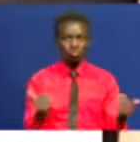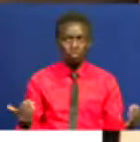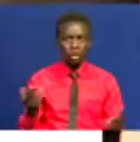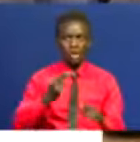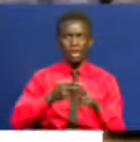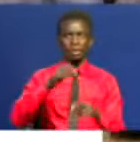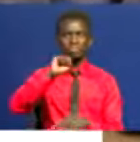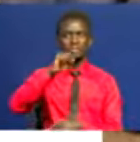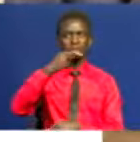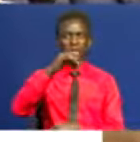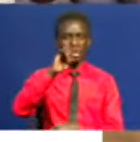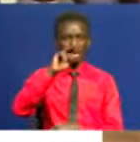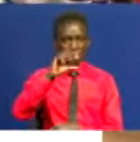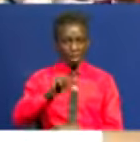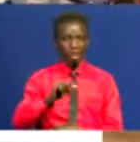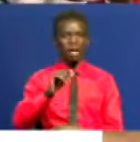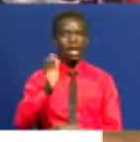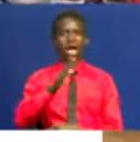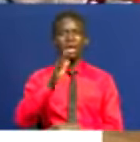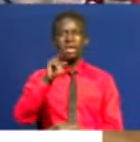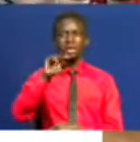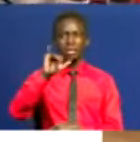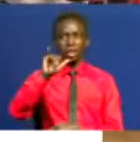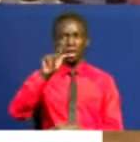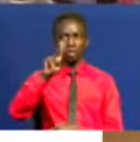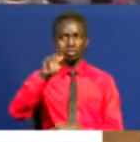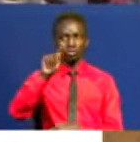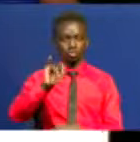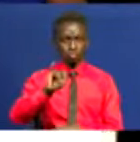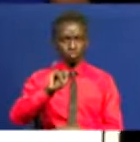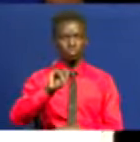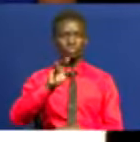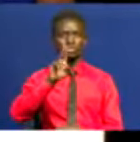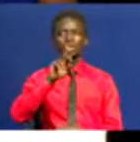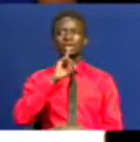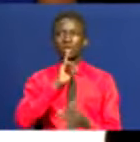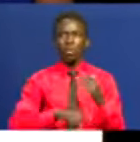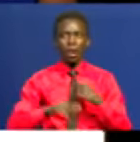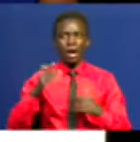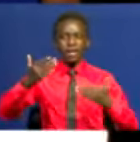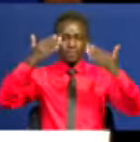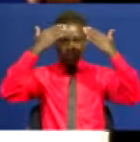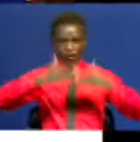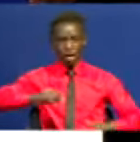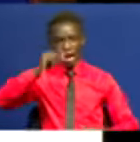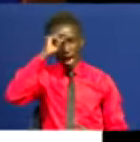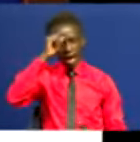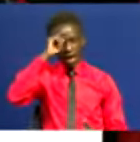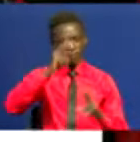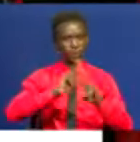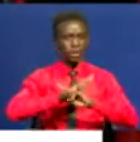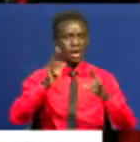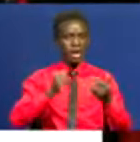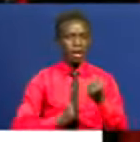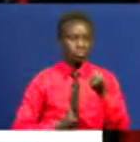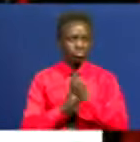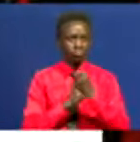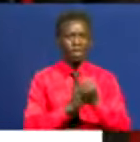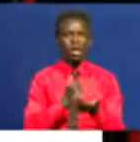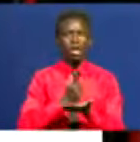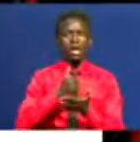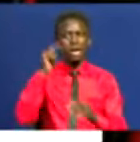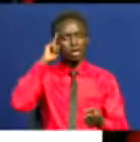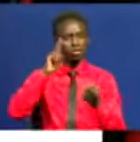Nyakutu, alikariri kujitolea kwa serikali kuwa kwenye mstari wa mbele katika utekelezaji wa ajenda ya watoto